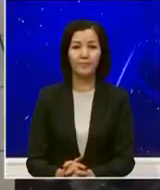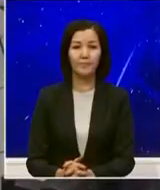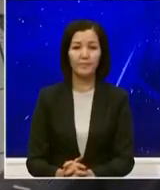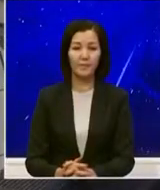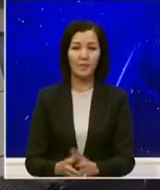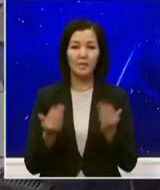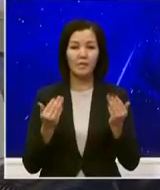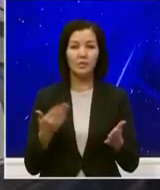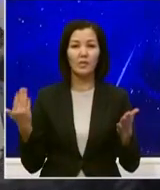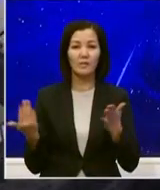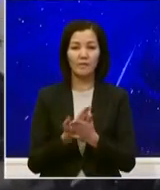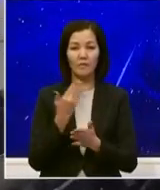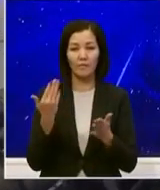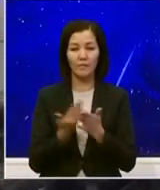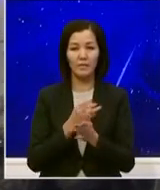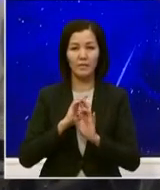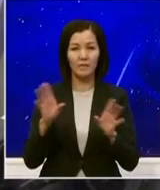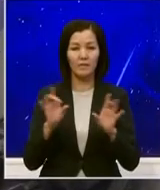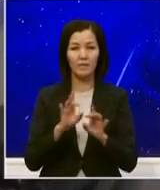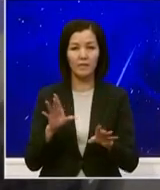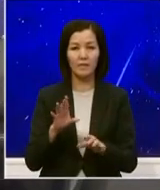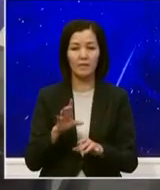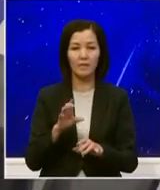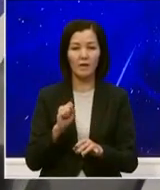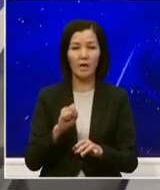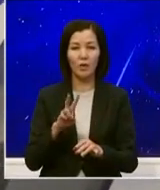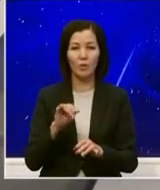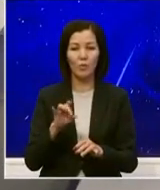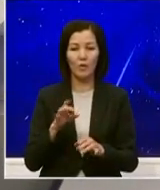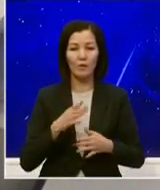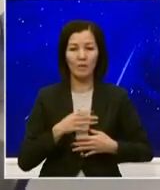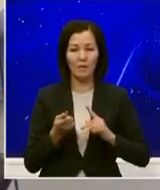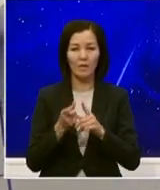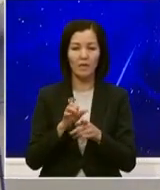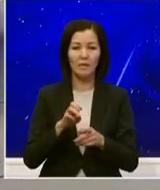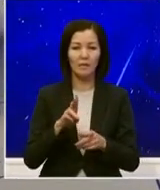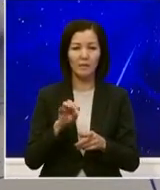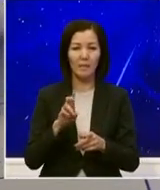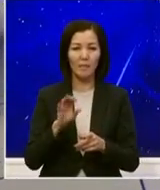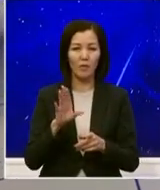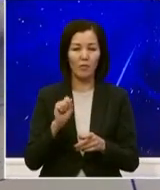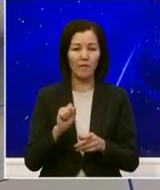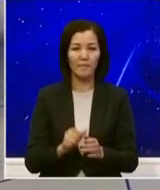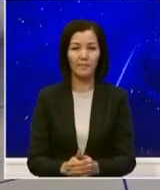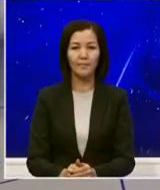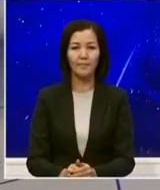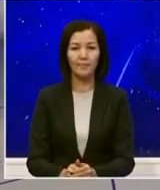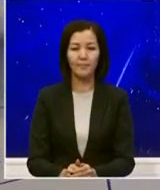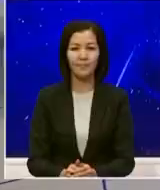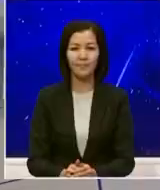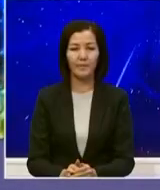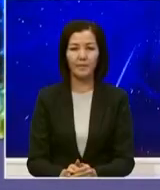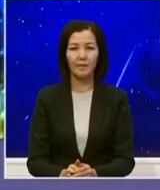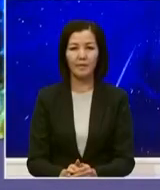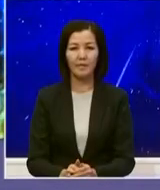Время новостей на телеканале ЖТСУ. Здравствуйте. В студии для вас работает Ануар Амангельдинов и сурдоперевод обеспечивает Айгуль Стамбекова.